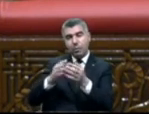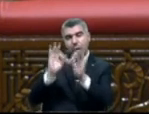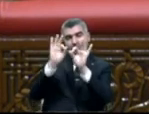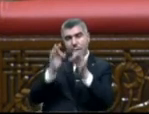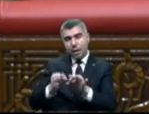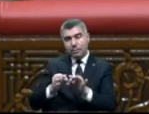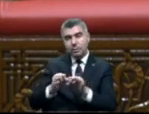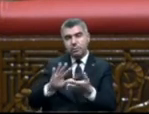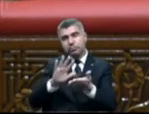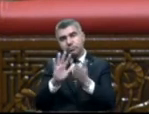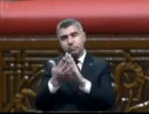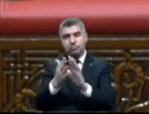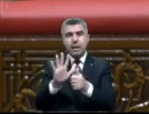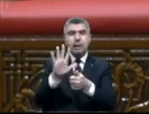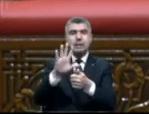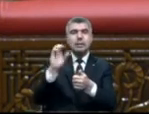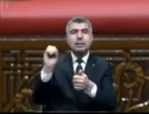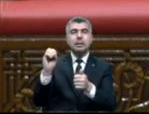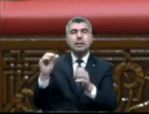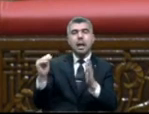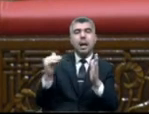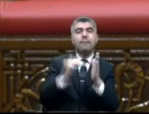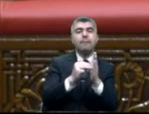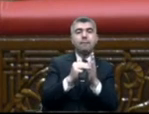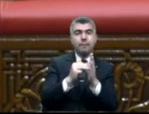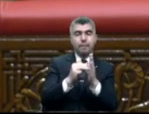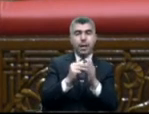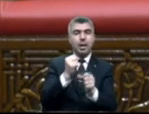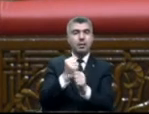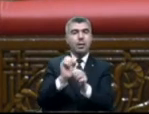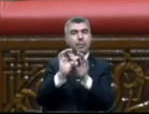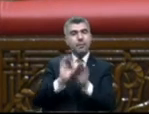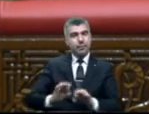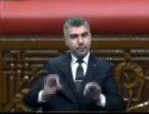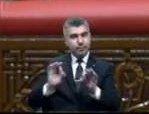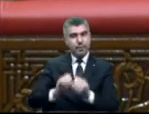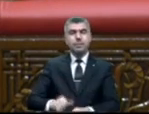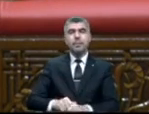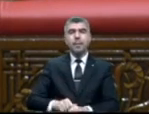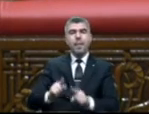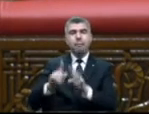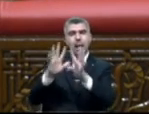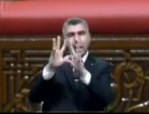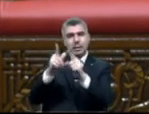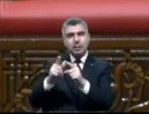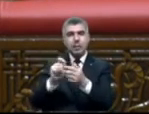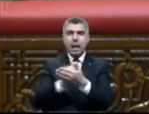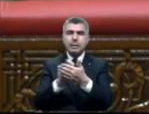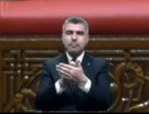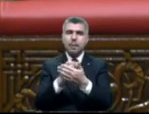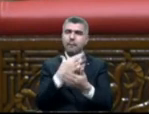العدد يفوق 60 ألف شخص عاطل عن العمل. العملية الحسابية سهلة،